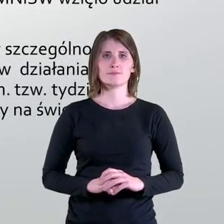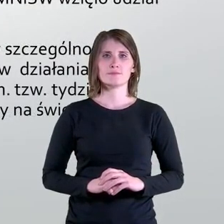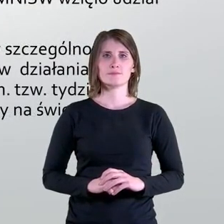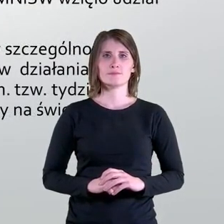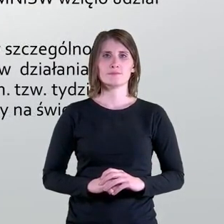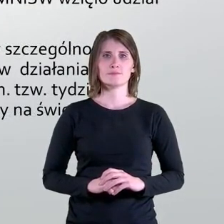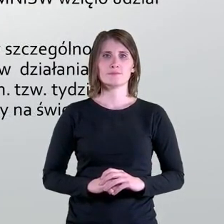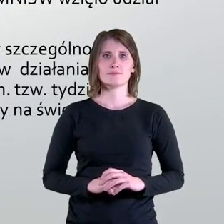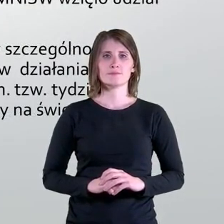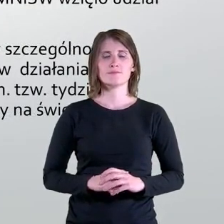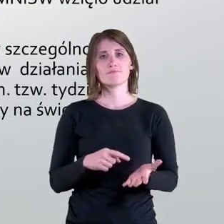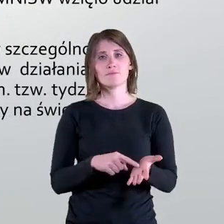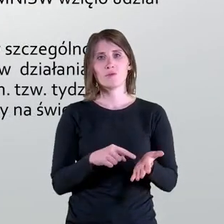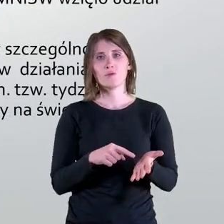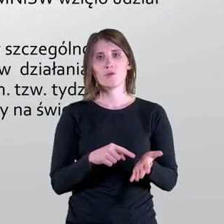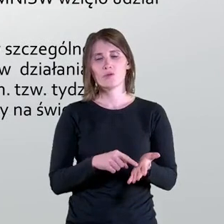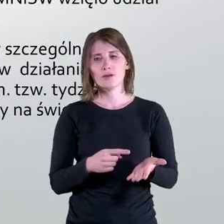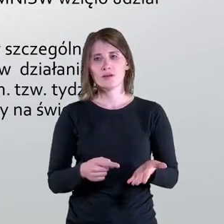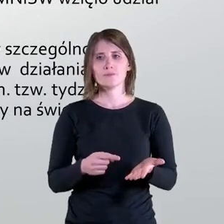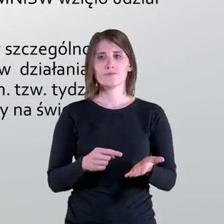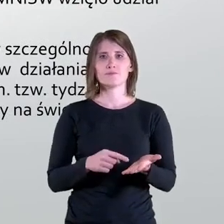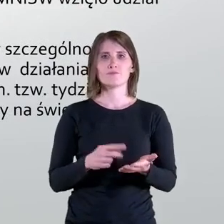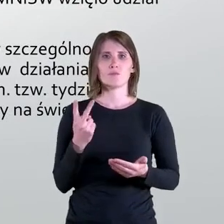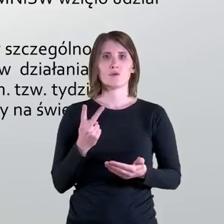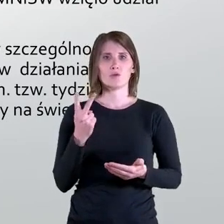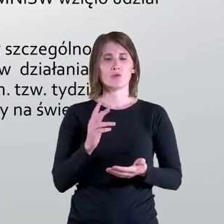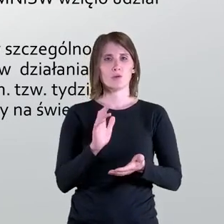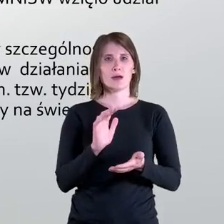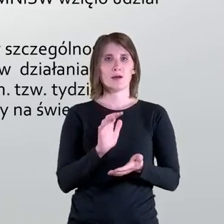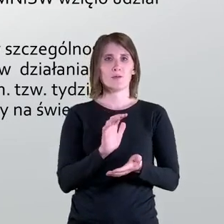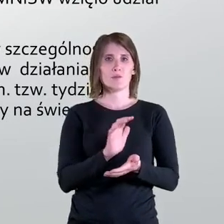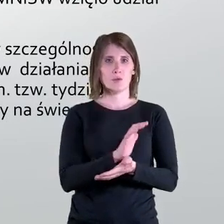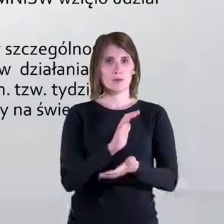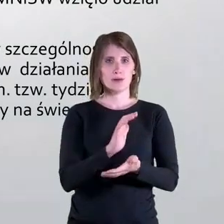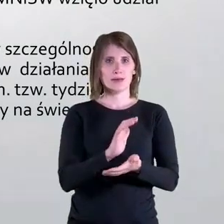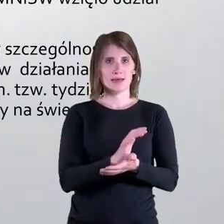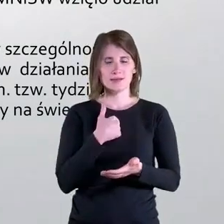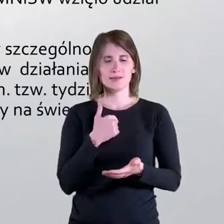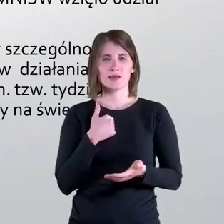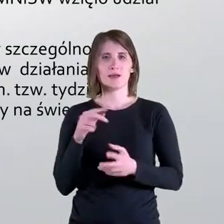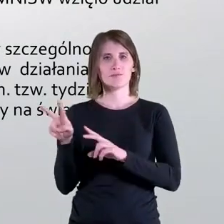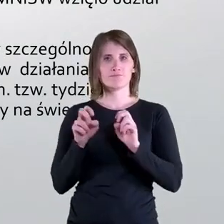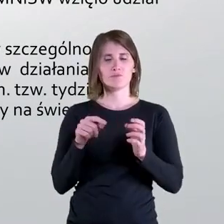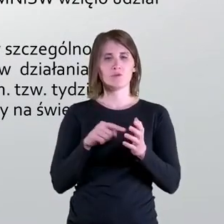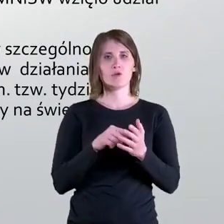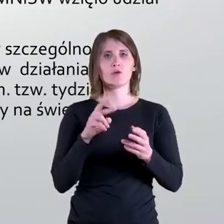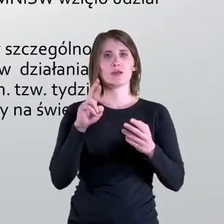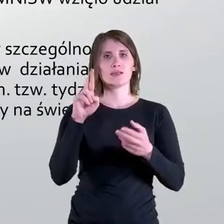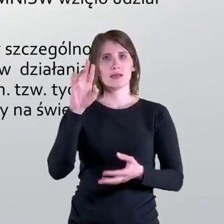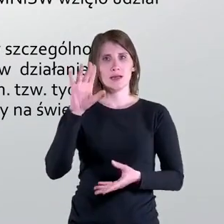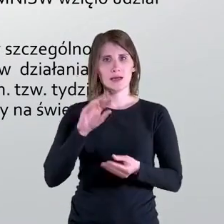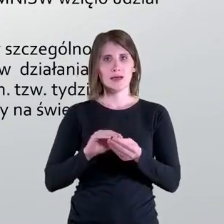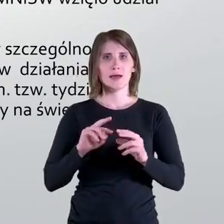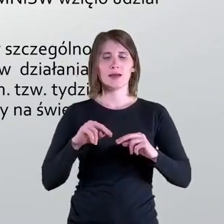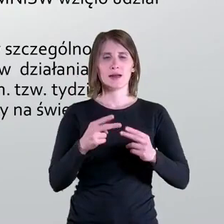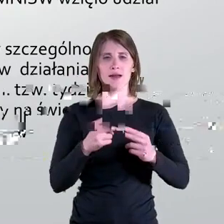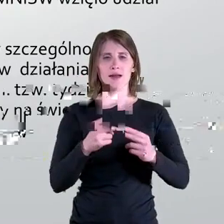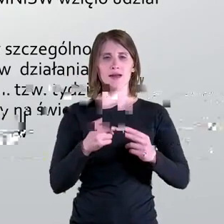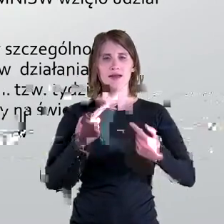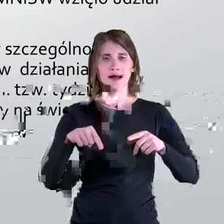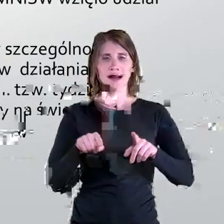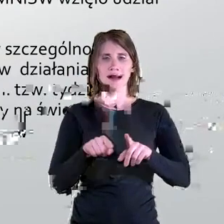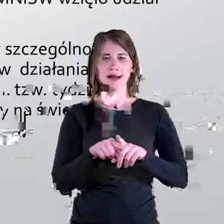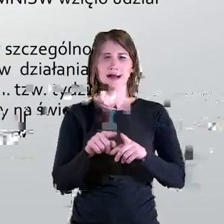A tutaj pokażę do której się odnoszę jest raporty na temat realizacji polityki